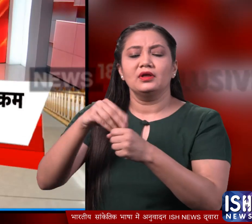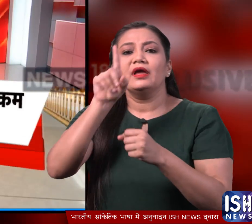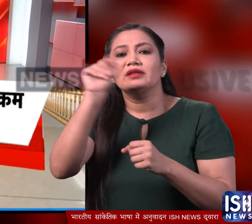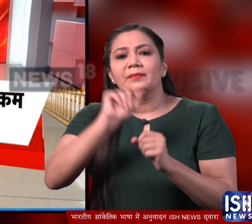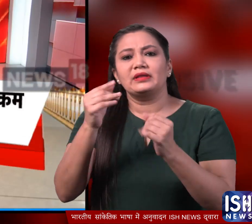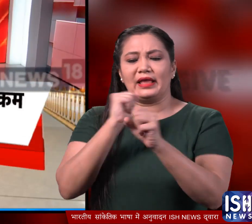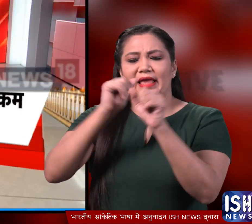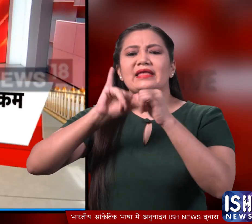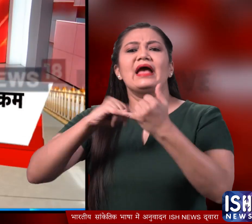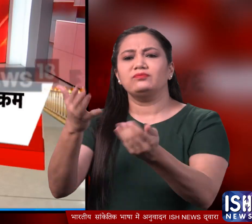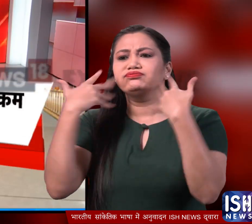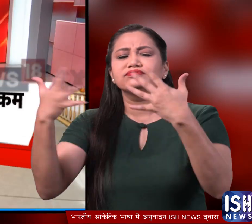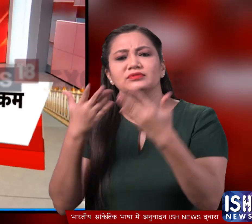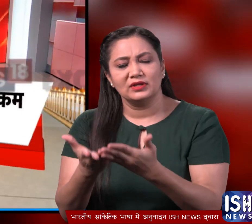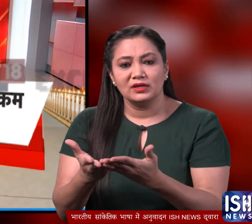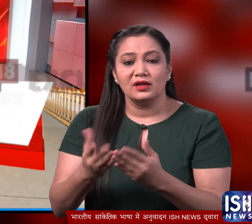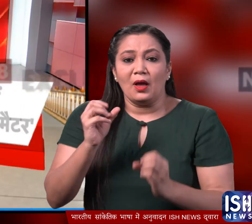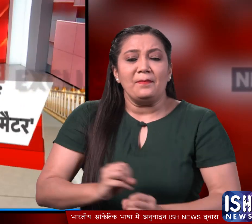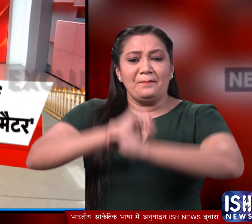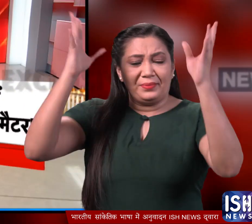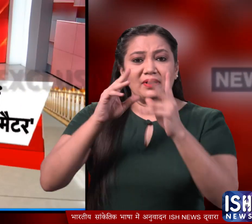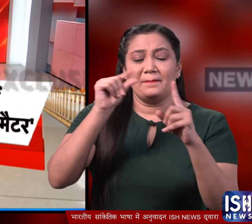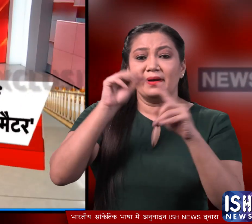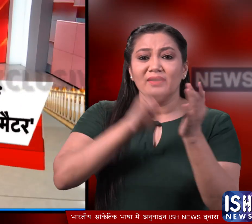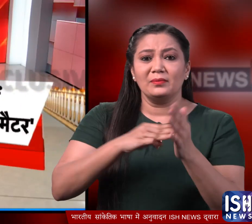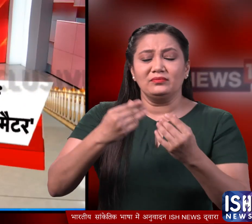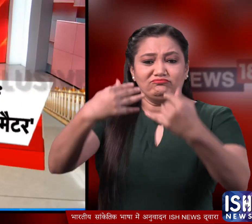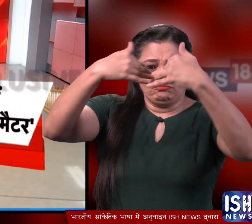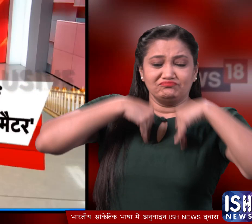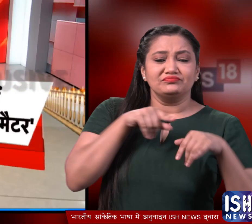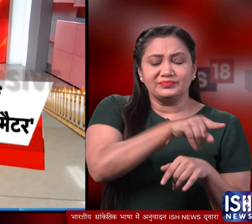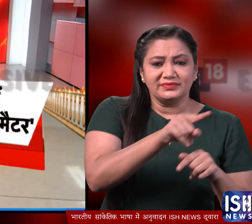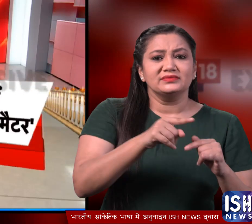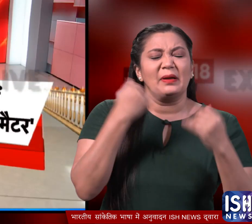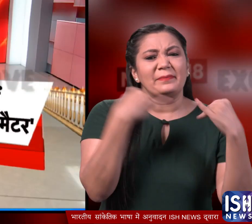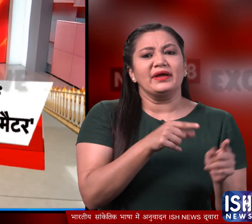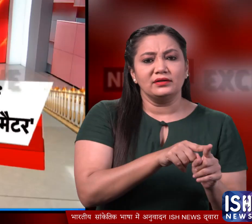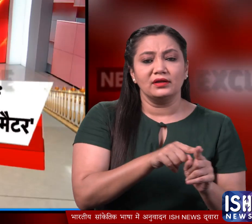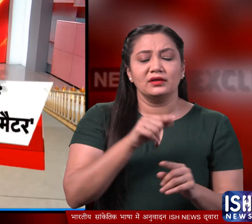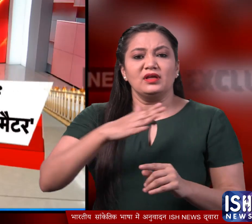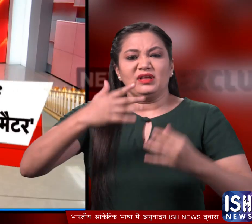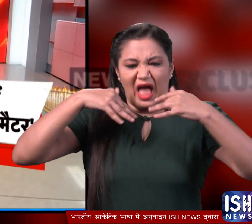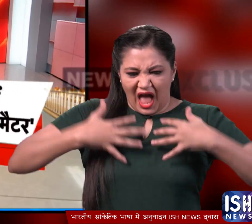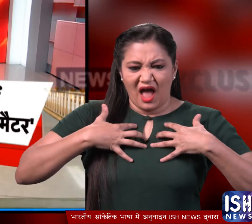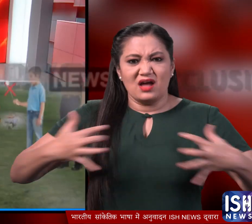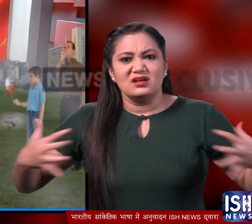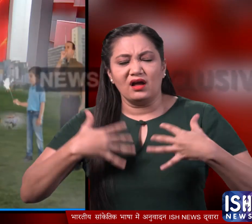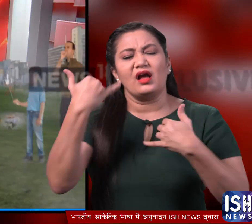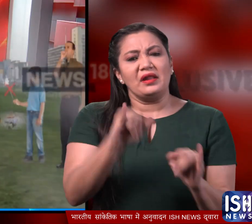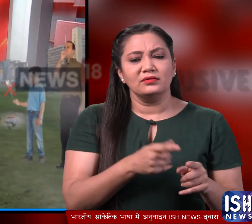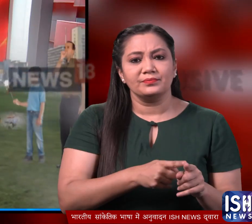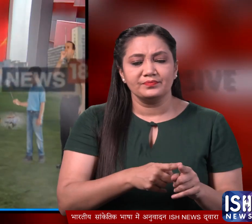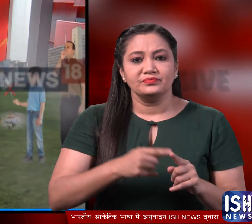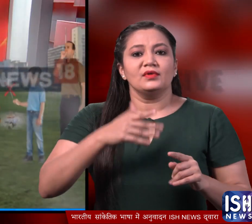جبکہ 10% گیس نکلتی ہے پٹاکوں سے نکلنے والے پارٹیکلٹ میٹر کے شریر کے اندر جانے کا خطرہ رہتا ہے جو پھے پڑوں میں پھنس جاتے